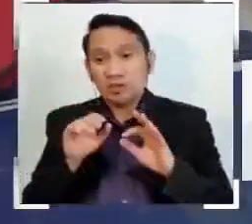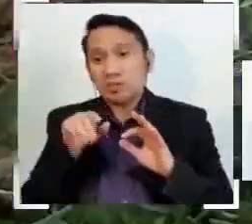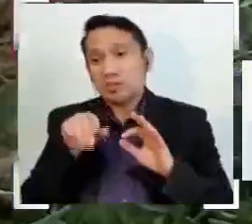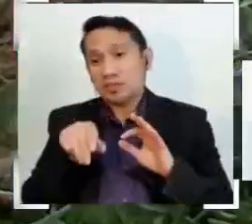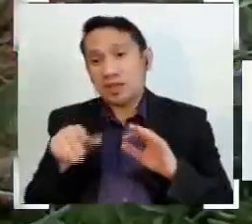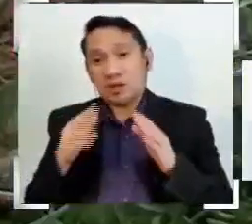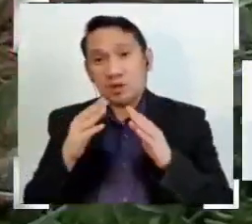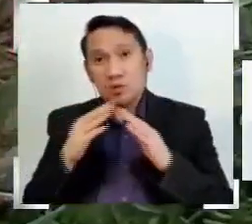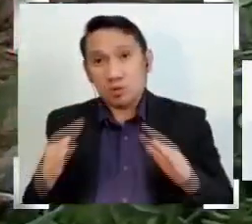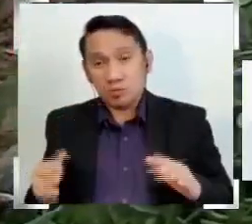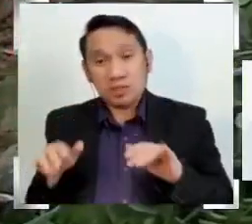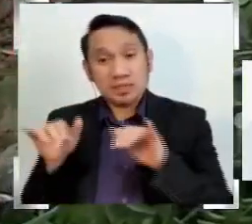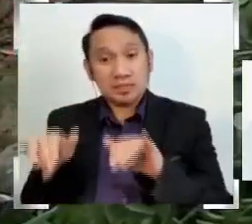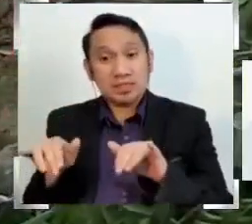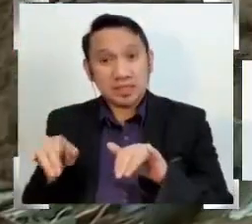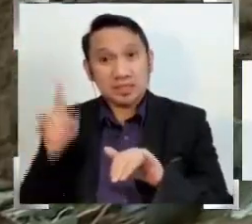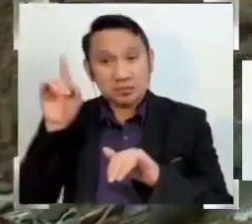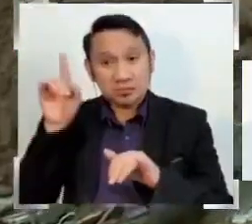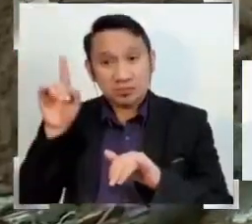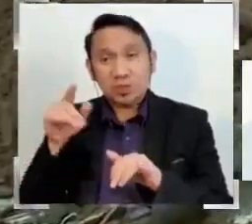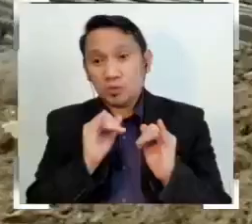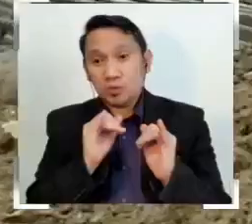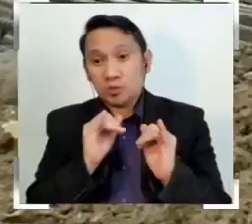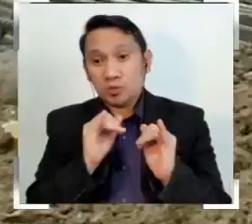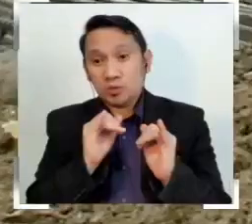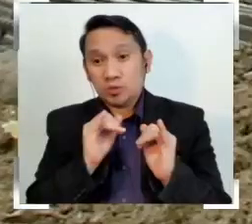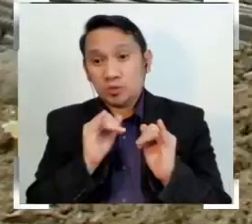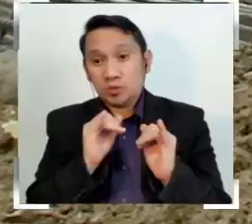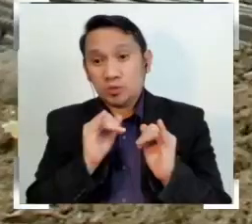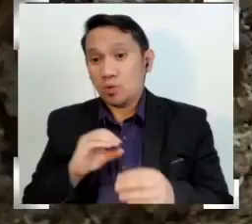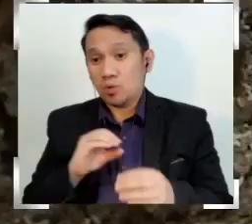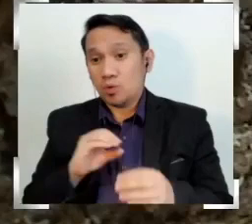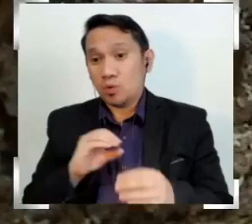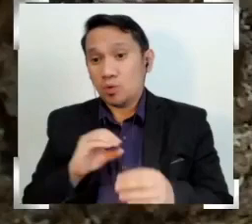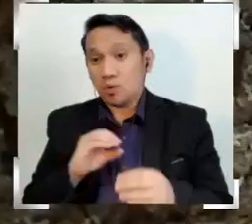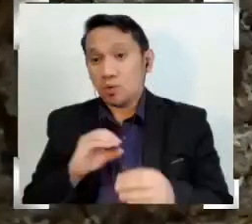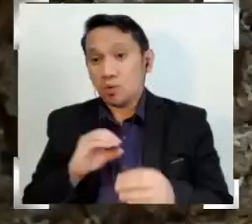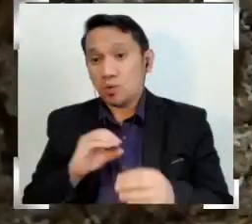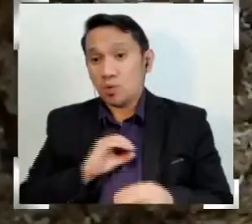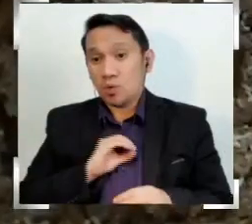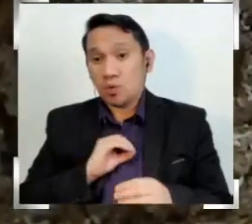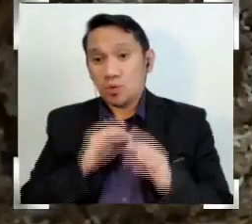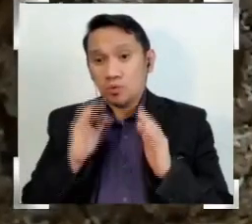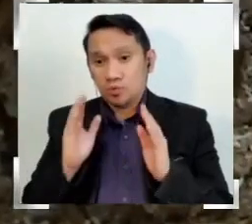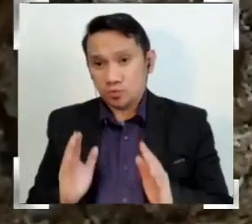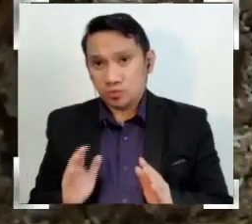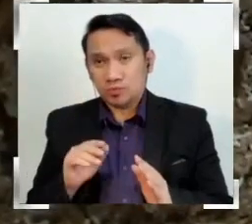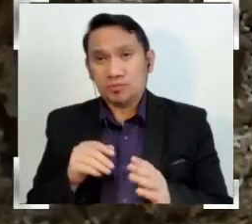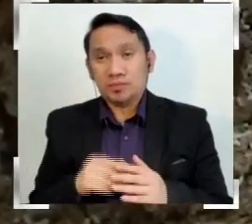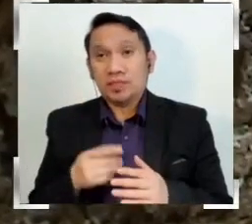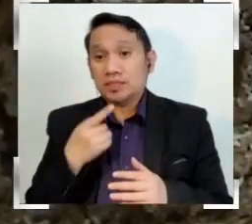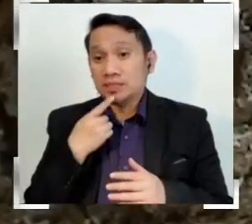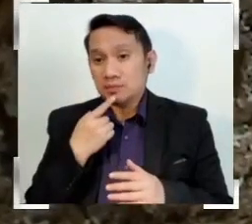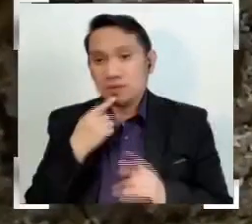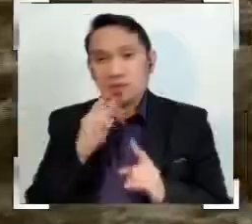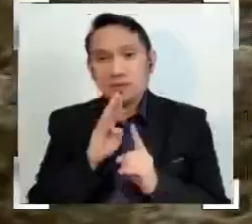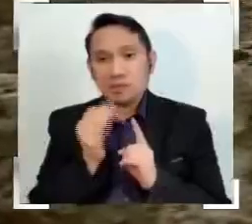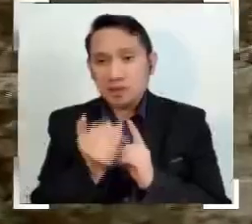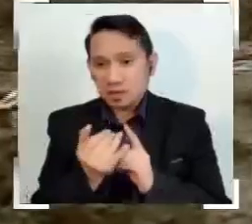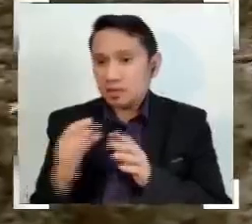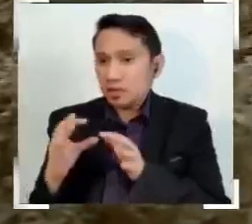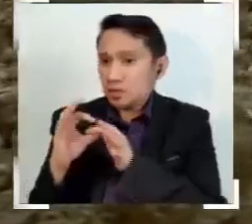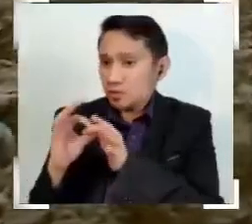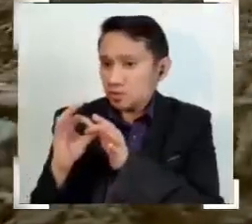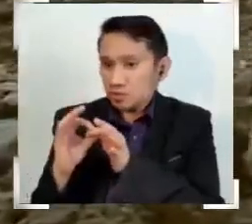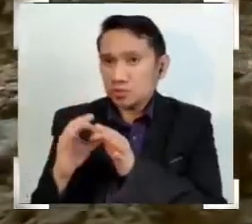barangay. Sinusubukan pa naming kuhanan ng pahayag ang kontraktor at may-ari ng gumuhong pasilidad. Ayon sa barangay, nakipag-ugnayan na ang kontraktor